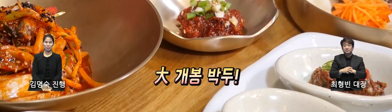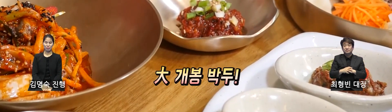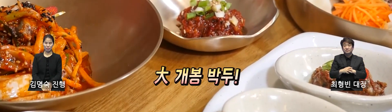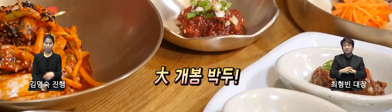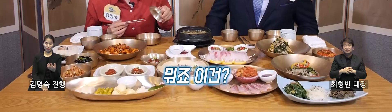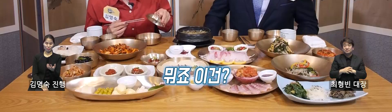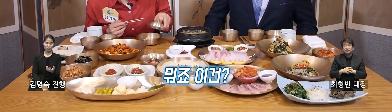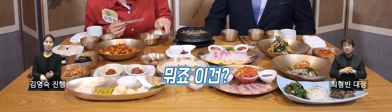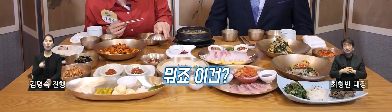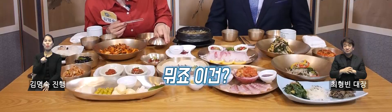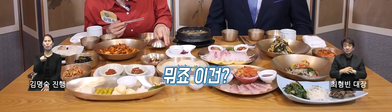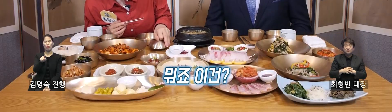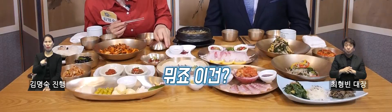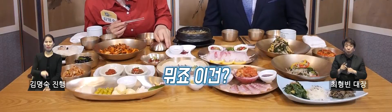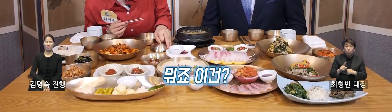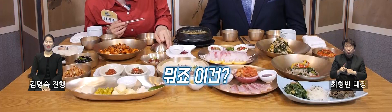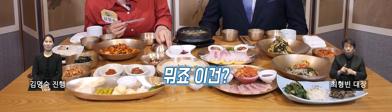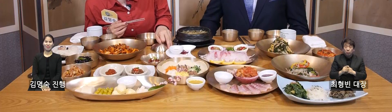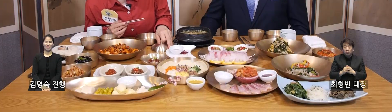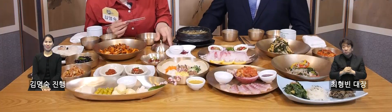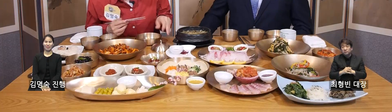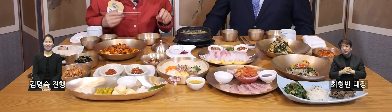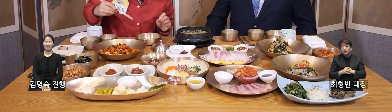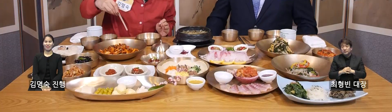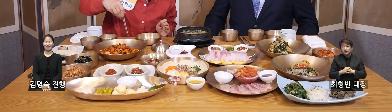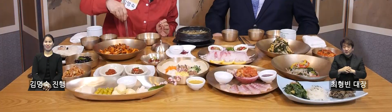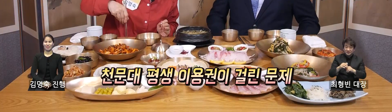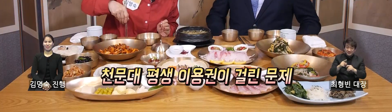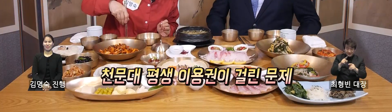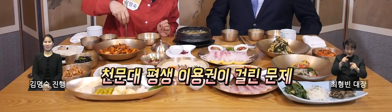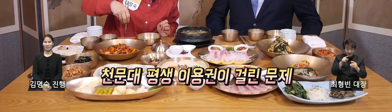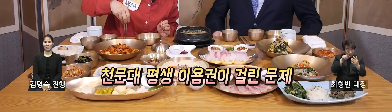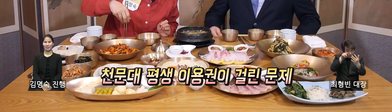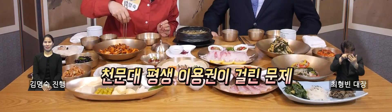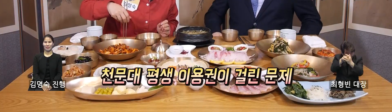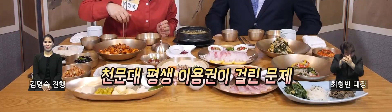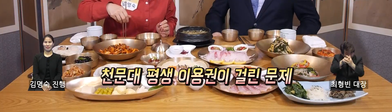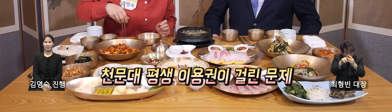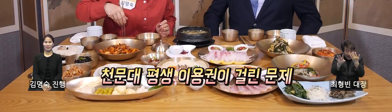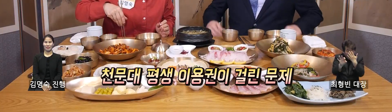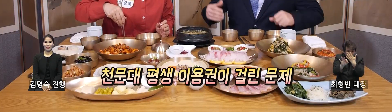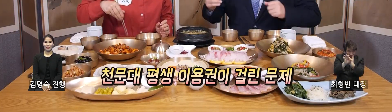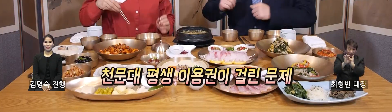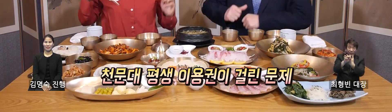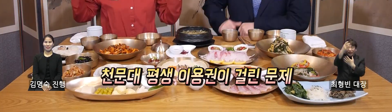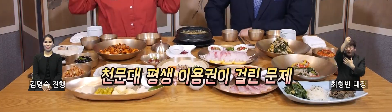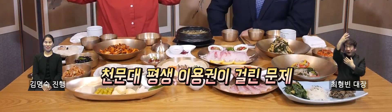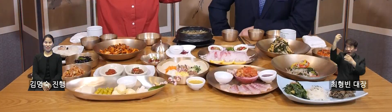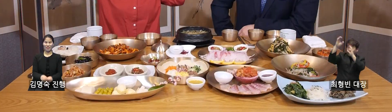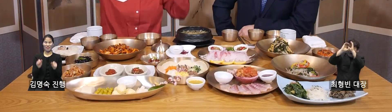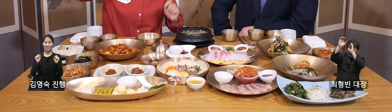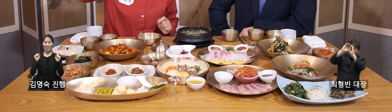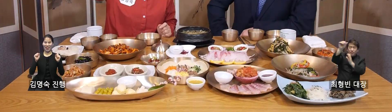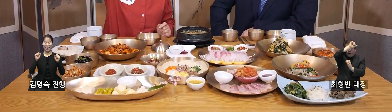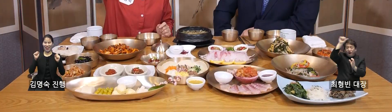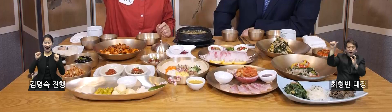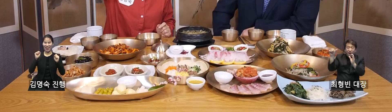아 보조 이거는 아 그럼 아침이면 요 천문대 평생 이용권을 드리겠어요